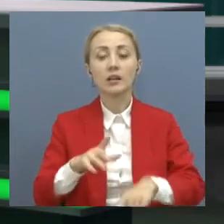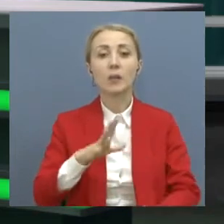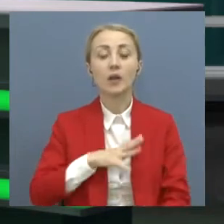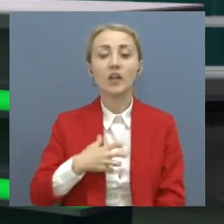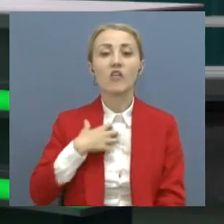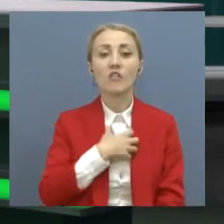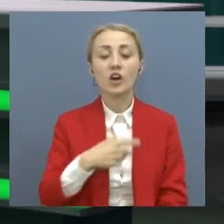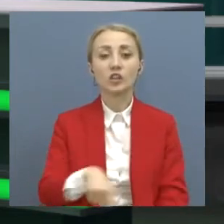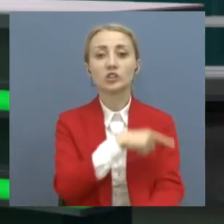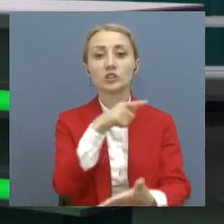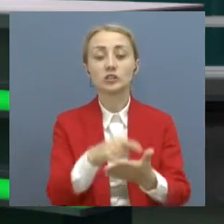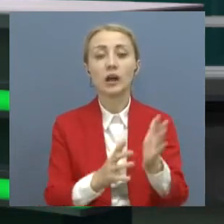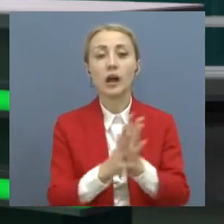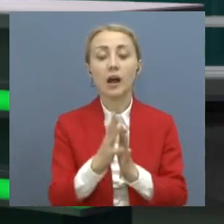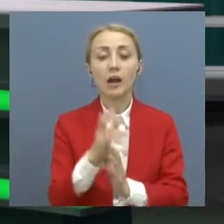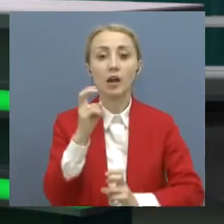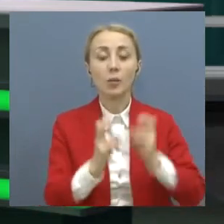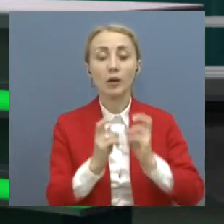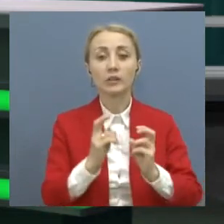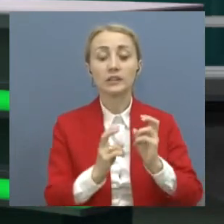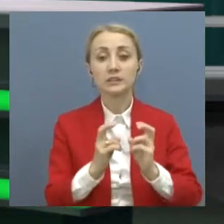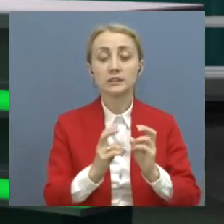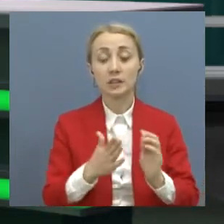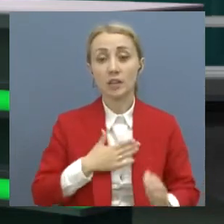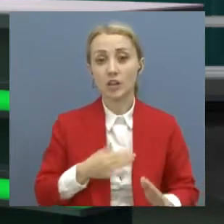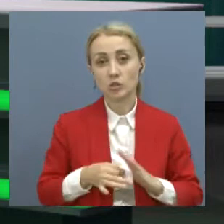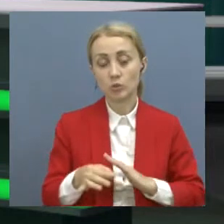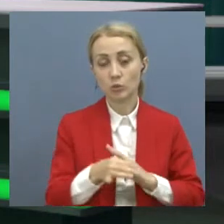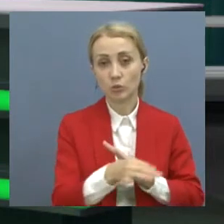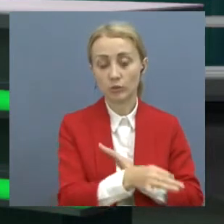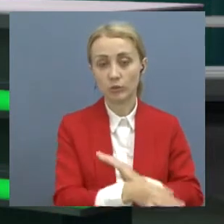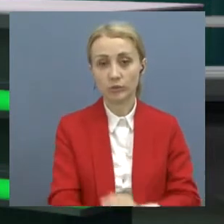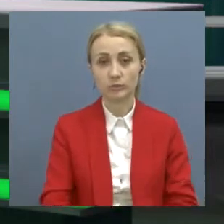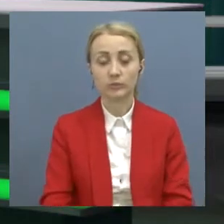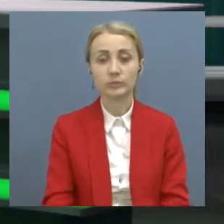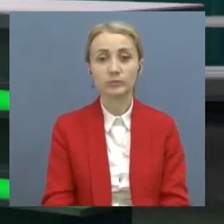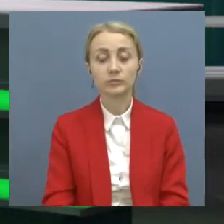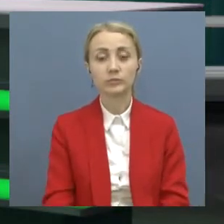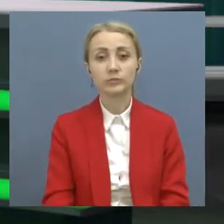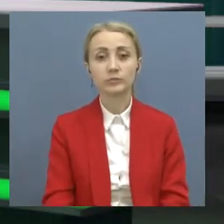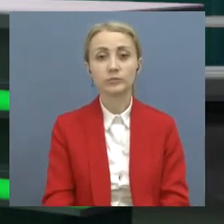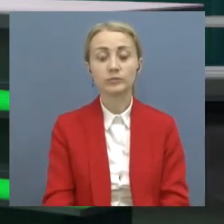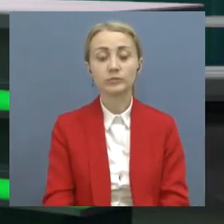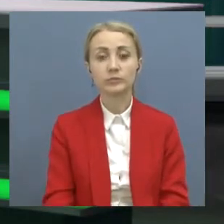қарастырылған. Мал шаруашылығына келсек, облыста 2000 басқа арналған 27 сүт тауар фермасы ашылды.